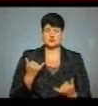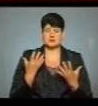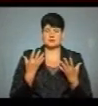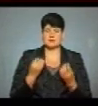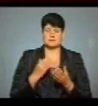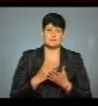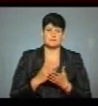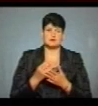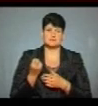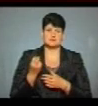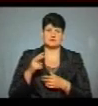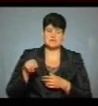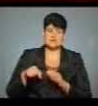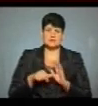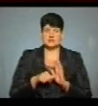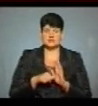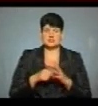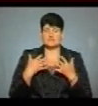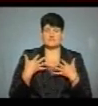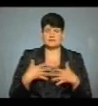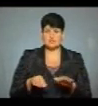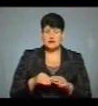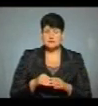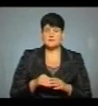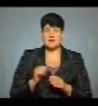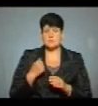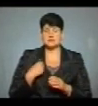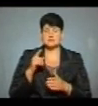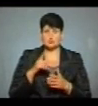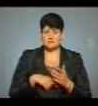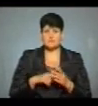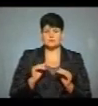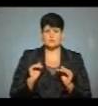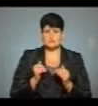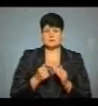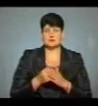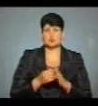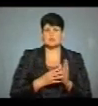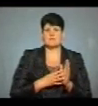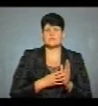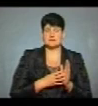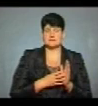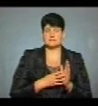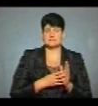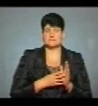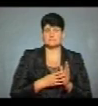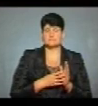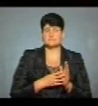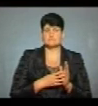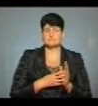маємо 12,6% втрат в тарифі, а ми сподіваємося, що знизимо їх до 9%. Ну, фізично,